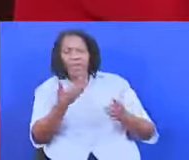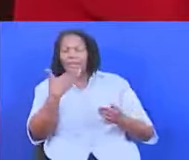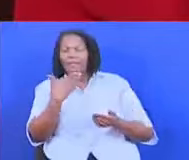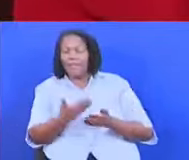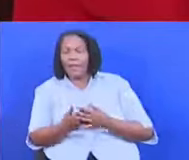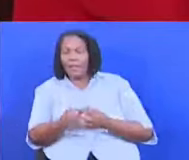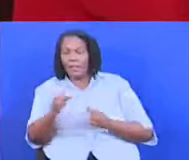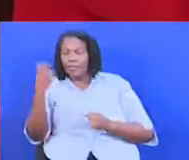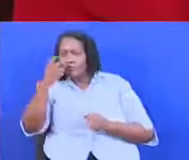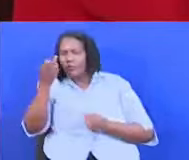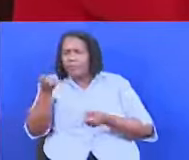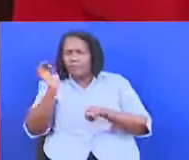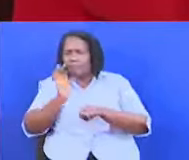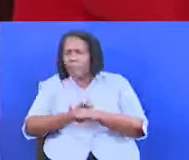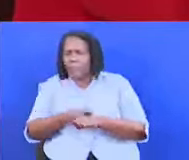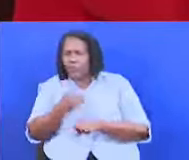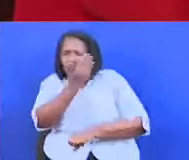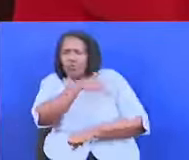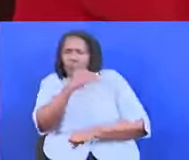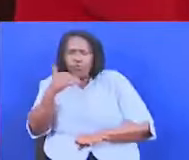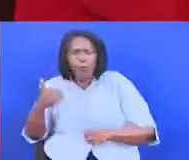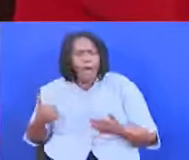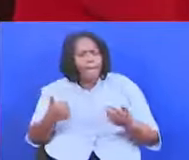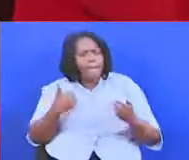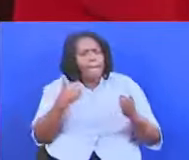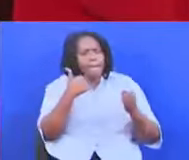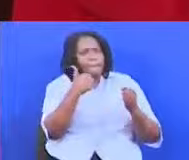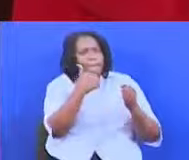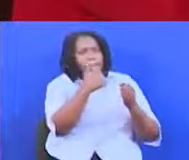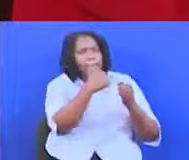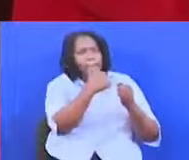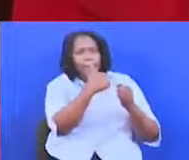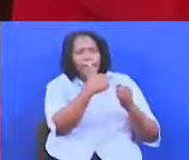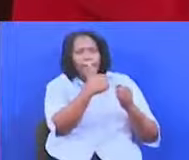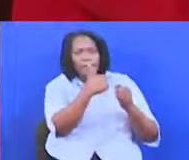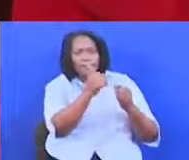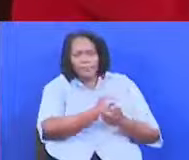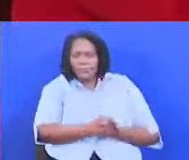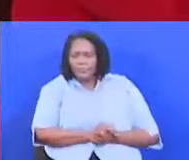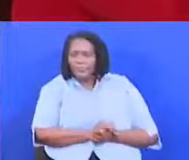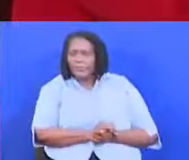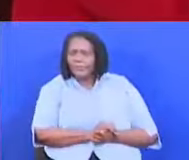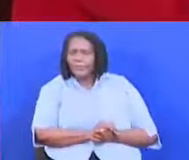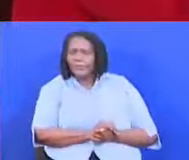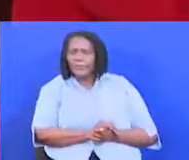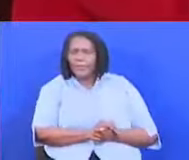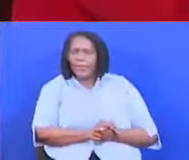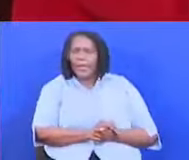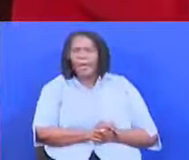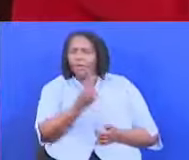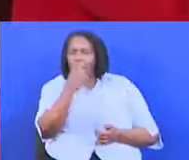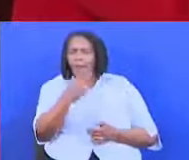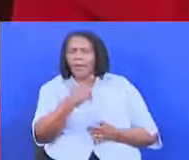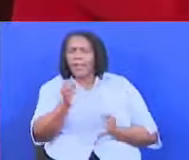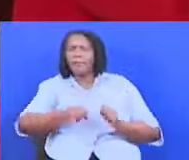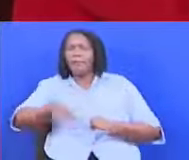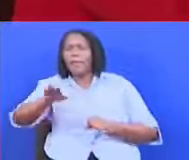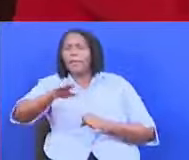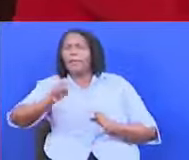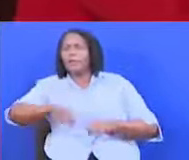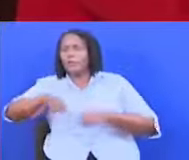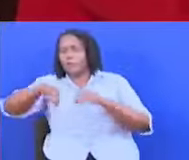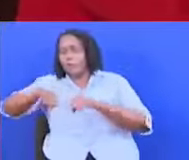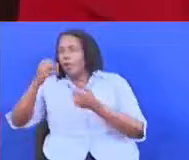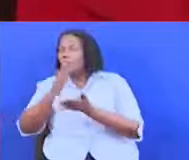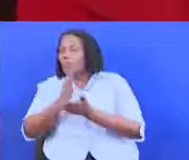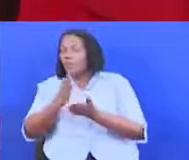kwa wananchi hawa ili waweze kupata huduma yao vizuri, lazima kuongeza maeneo ya utawala pamoja na changamoto ambayo serikali